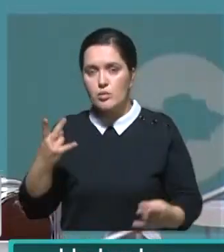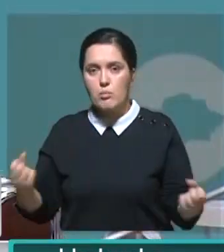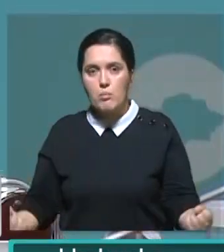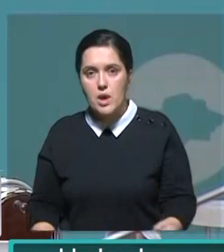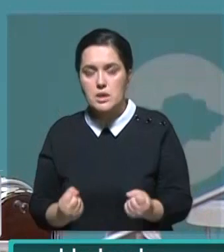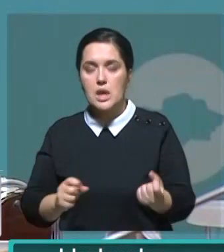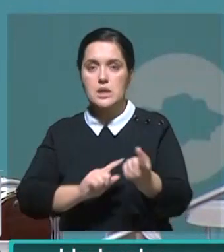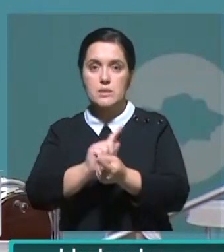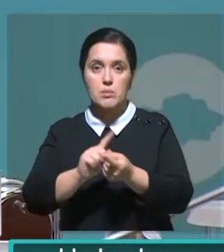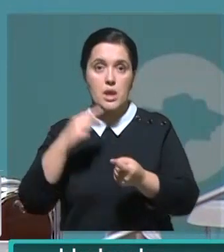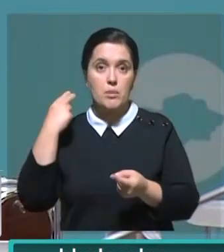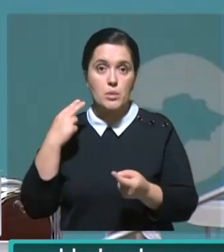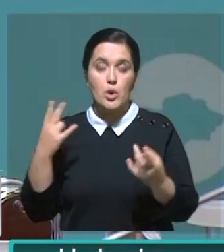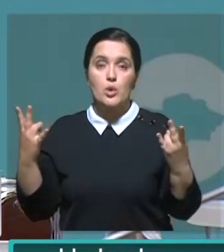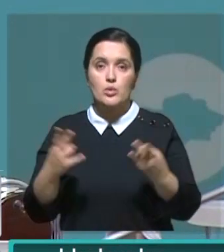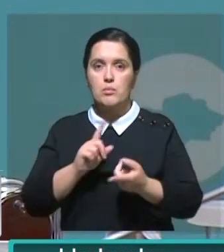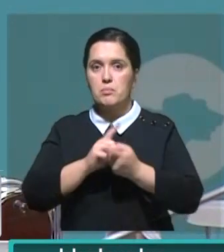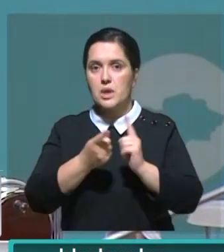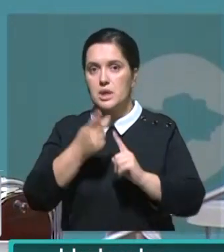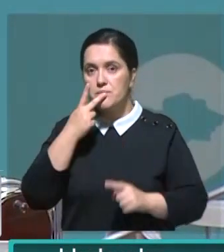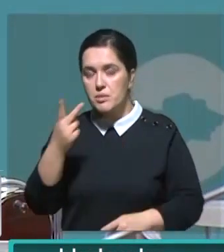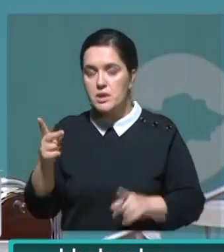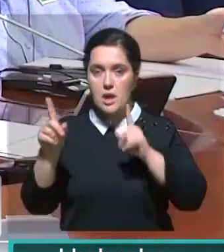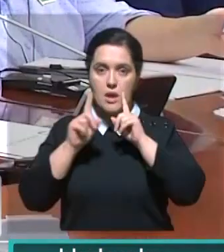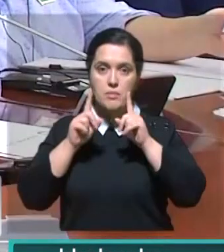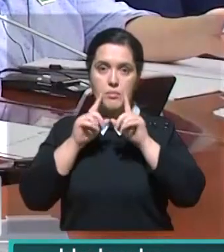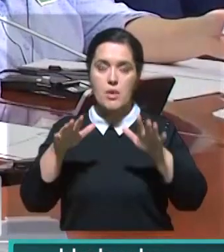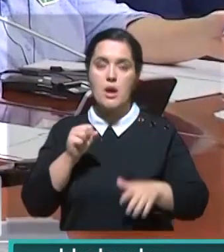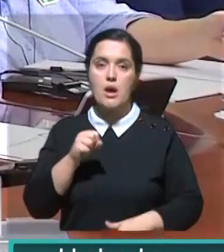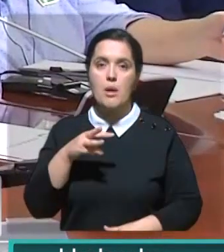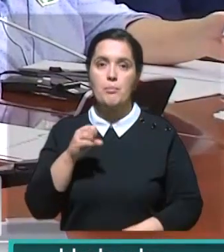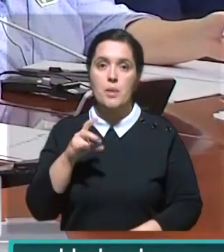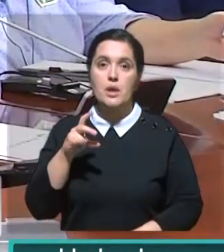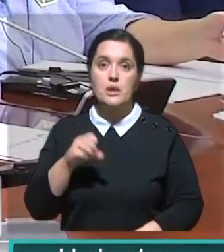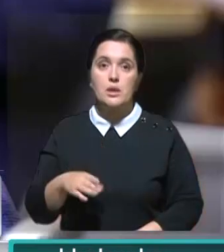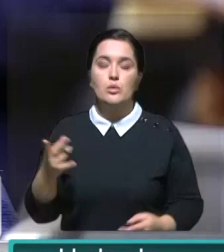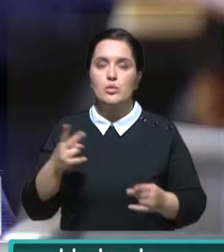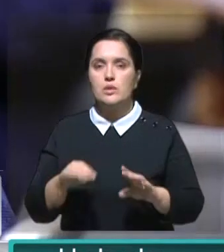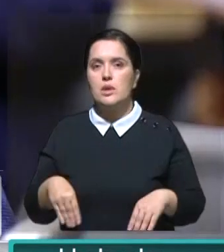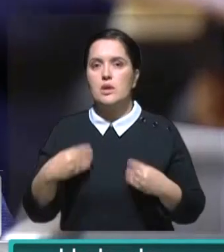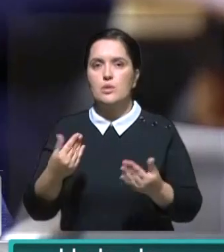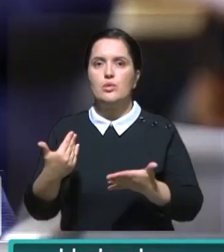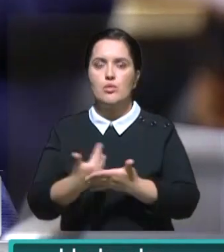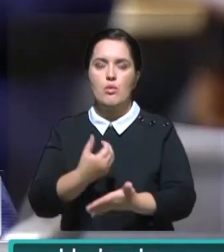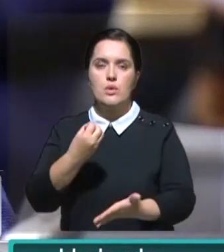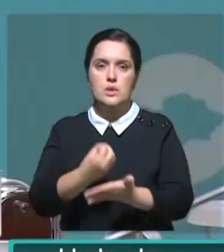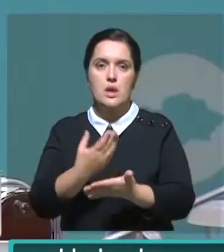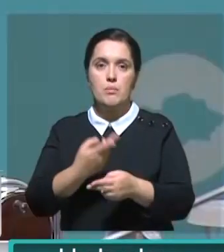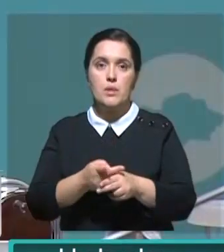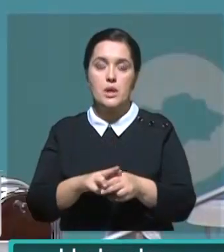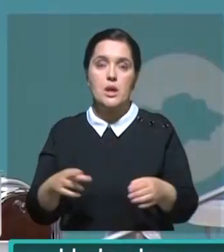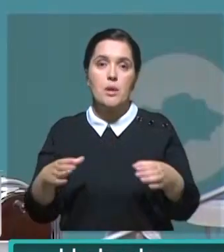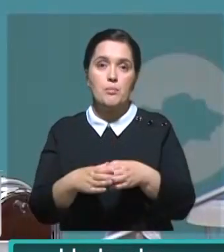реформ президента. Для этого необходимо пересмотреть политическую платформу «Аманат». Она должна дать новые ценностные ориентиры для